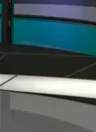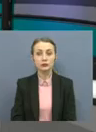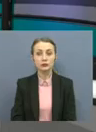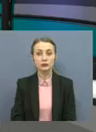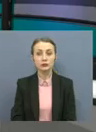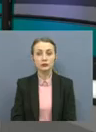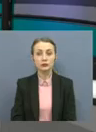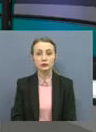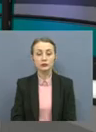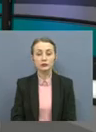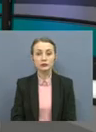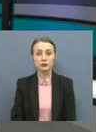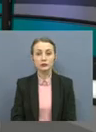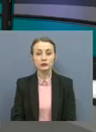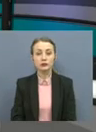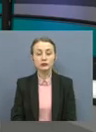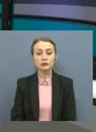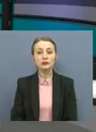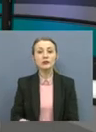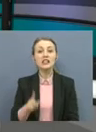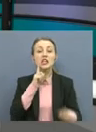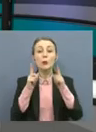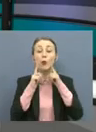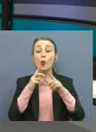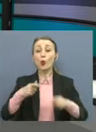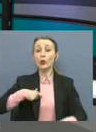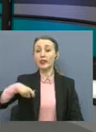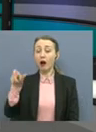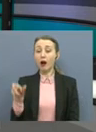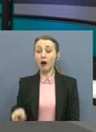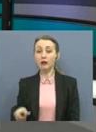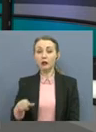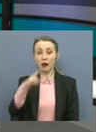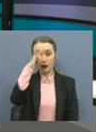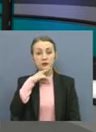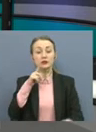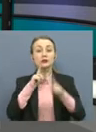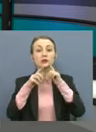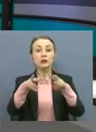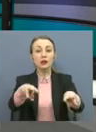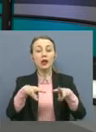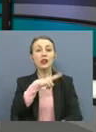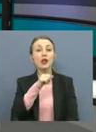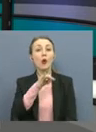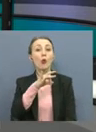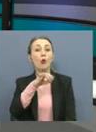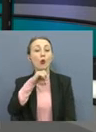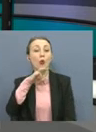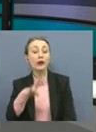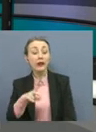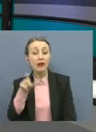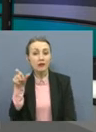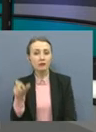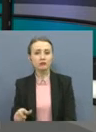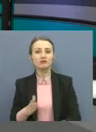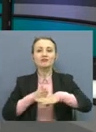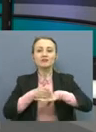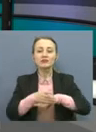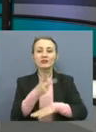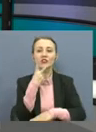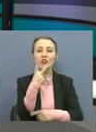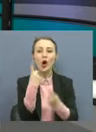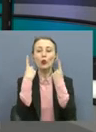Қазақстан Республикасы парламенті сенатының депутаты Бақытжан Жұмағұлов Ақмола өңіріне жұмыс сапарымен келіп, жергілікті тұрғындармен кездесу